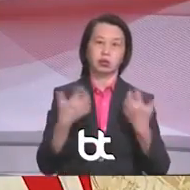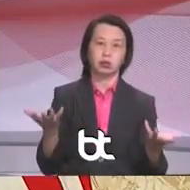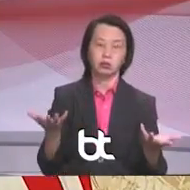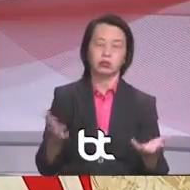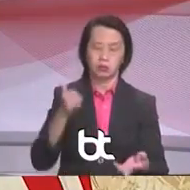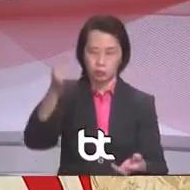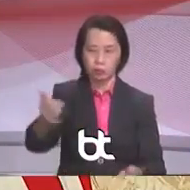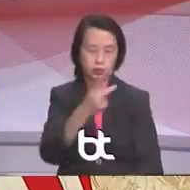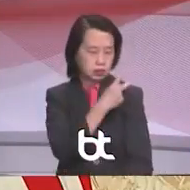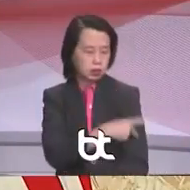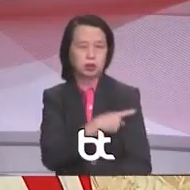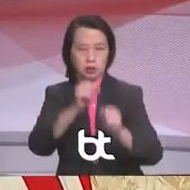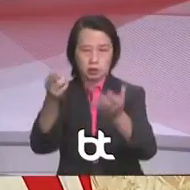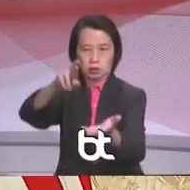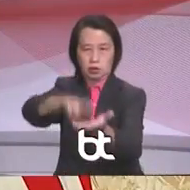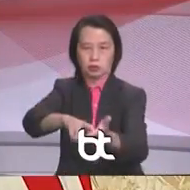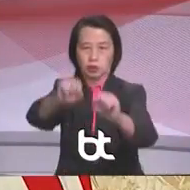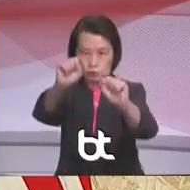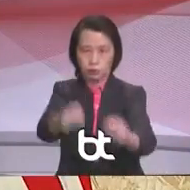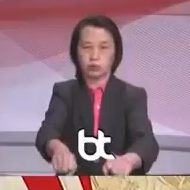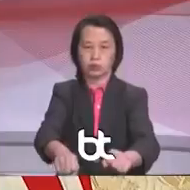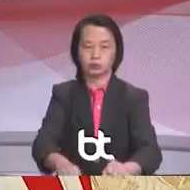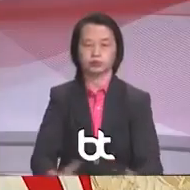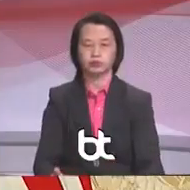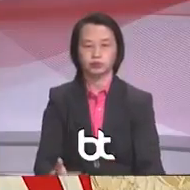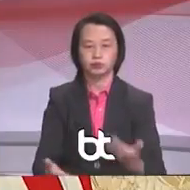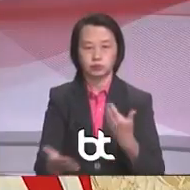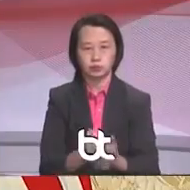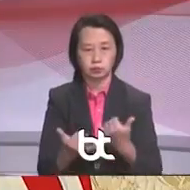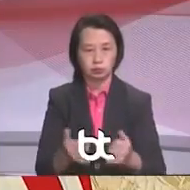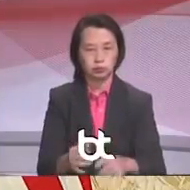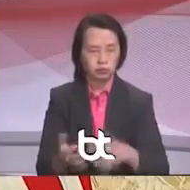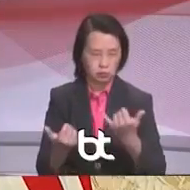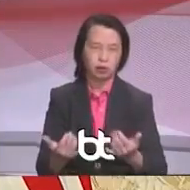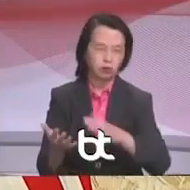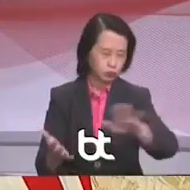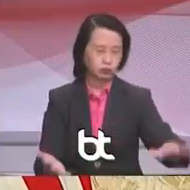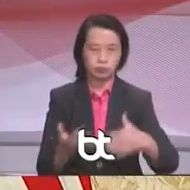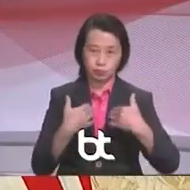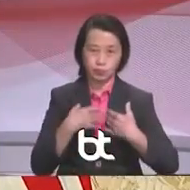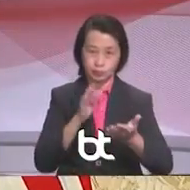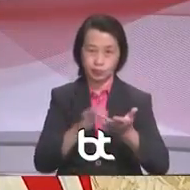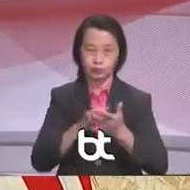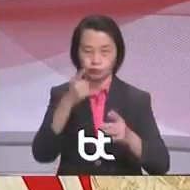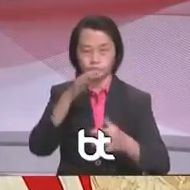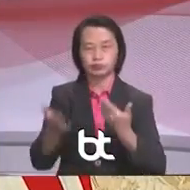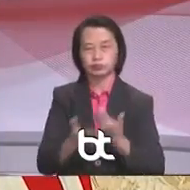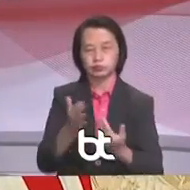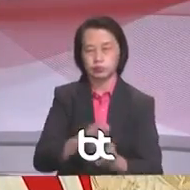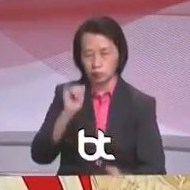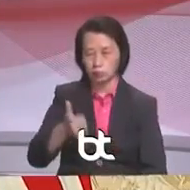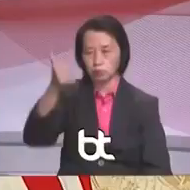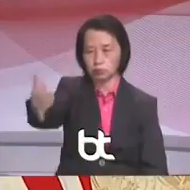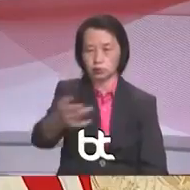handphone dan sebagainya. Walaupun hari ini saya kira hampir setiap individu mempunyai handphone, tapi untuk mempermudahkan hadir